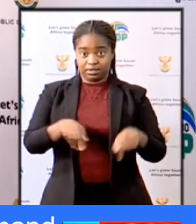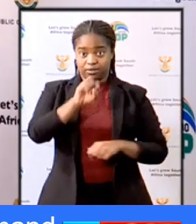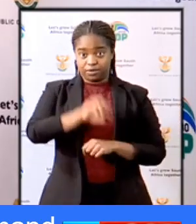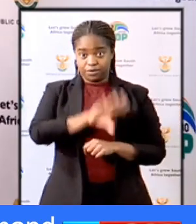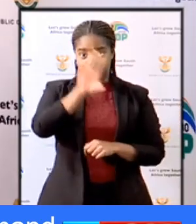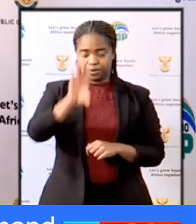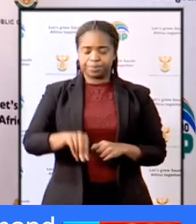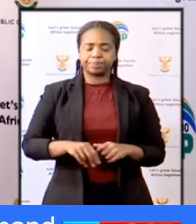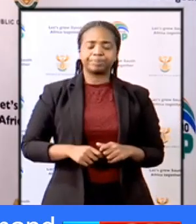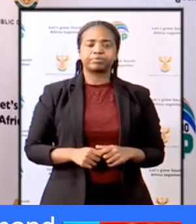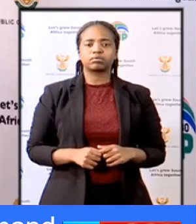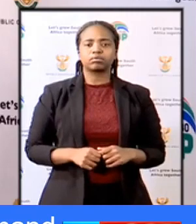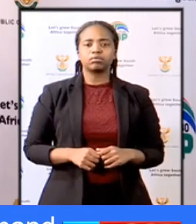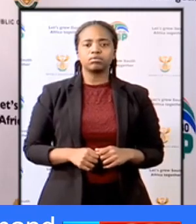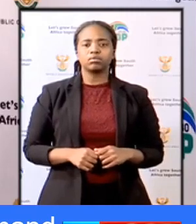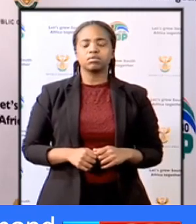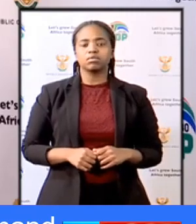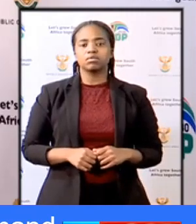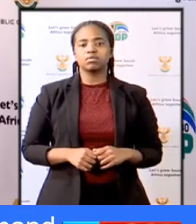eMzansi.